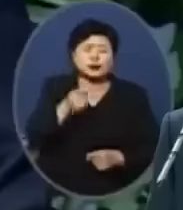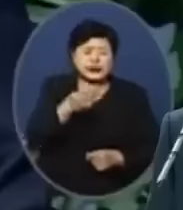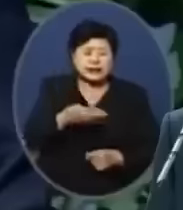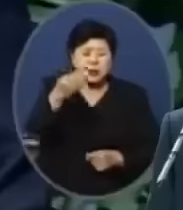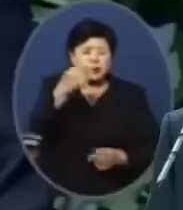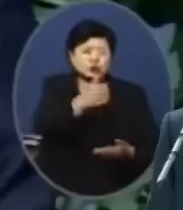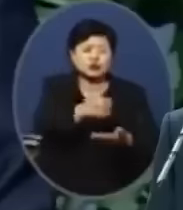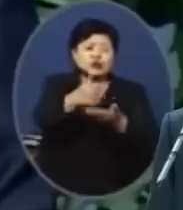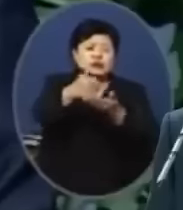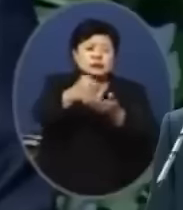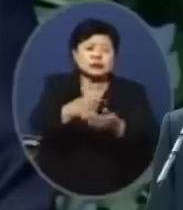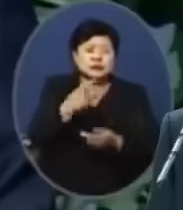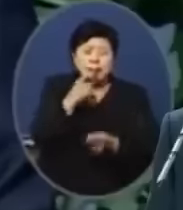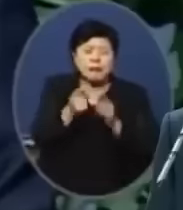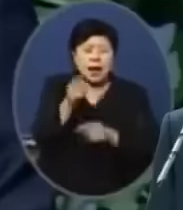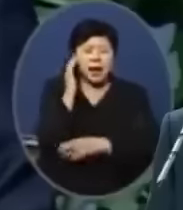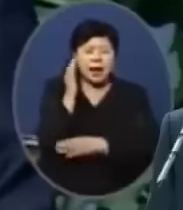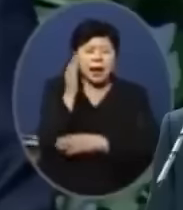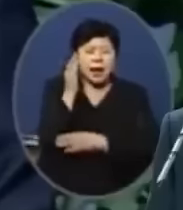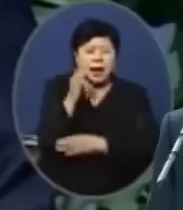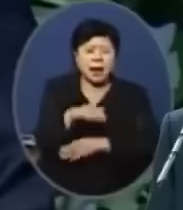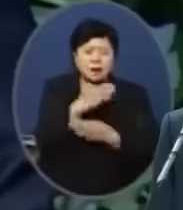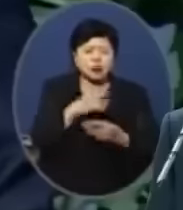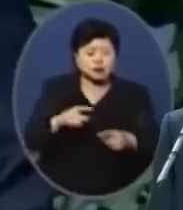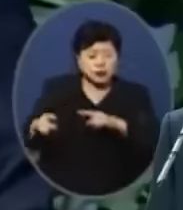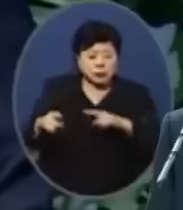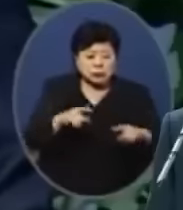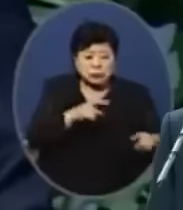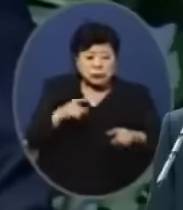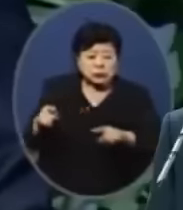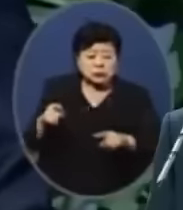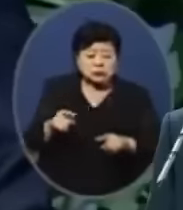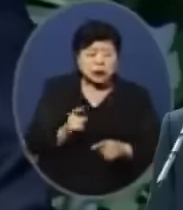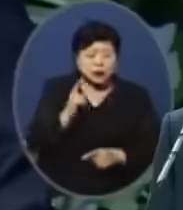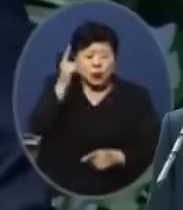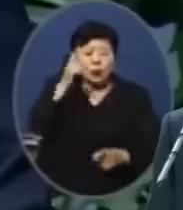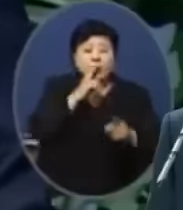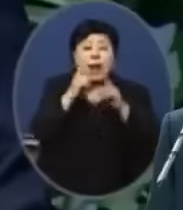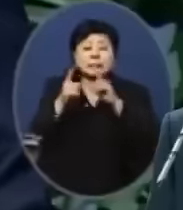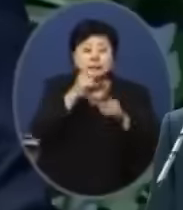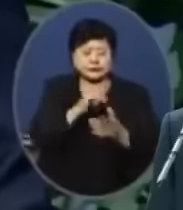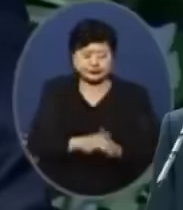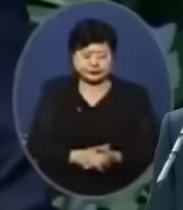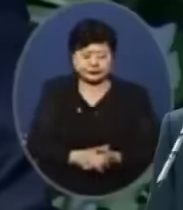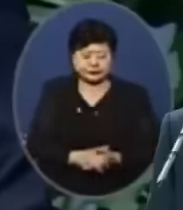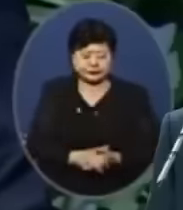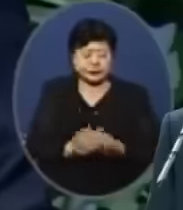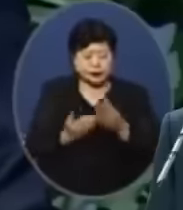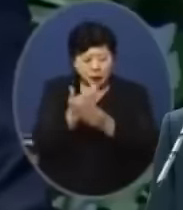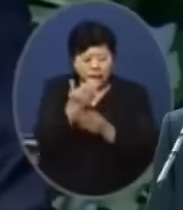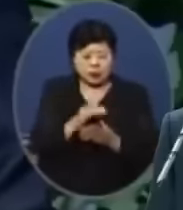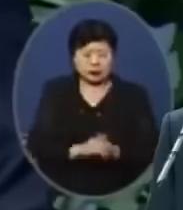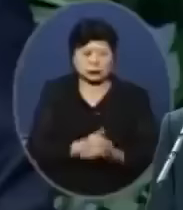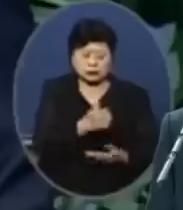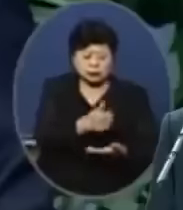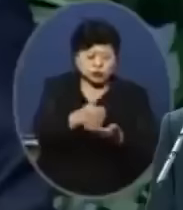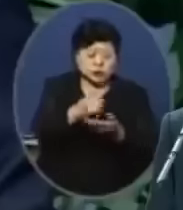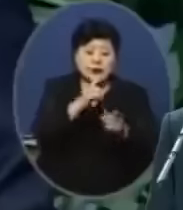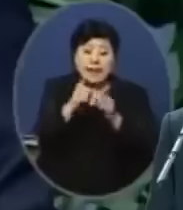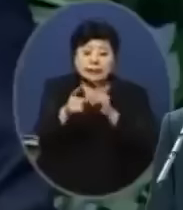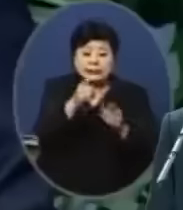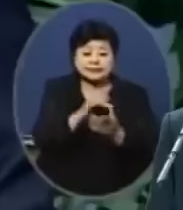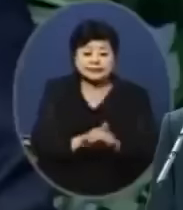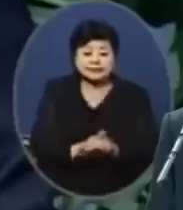4차원의 주님이기 때문에 입에서 나오는 말씀도 모두 다 다스리는 차원 높은 말씀으로 나오시기 때문에 주님의